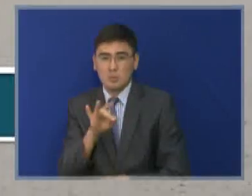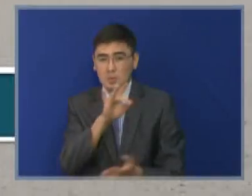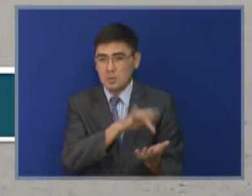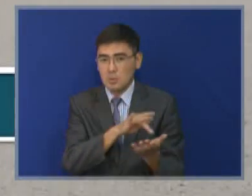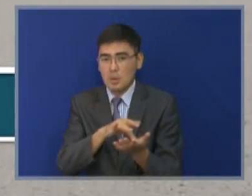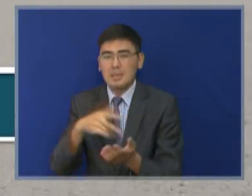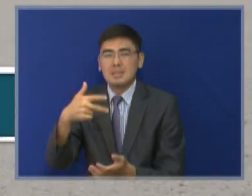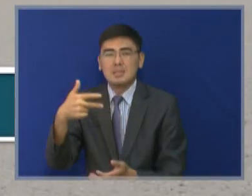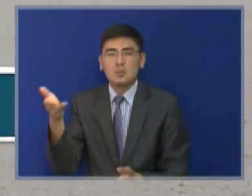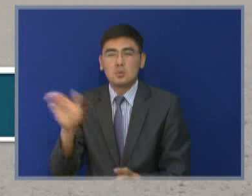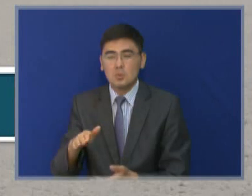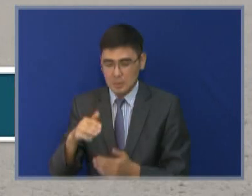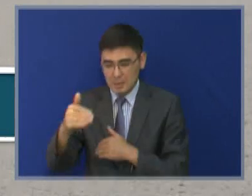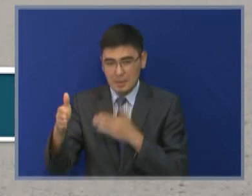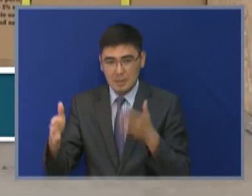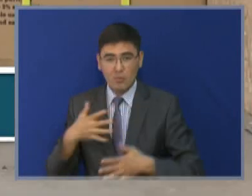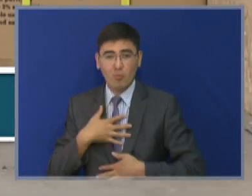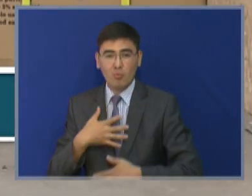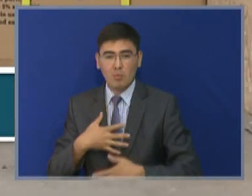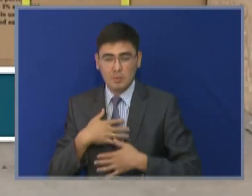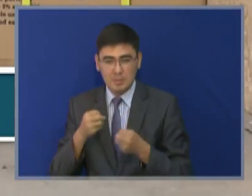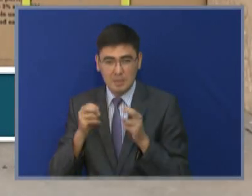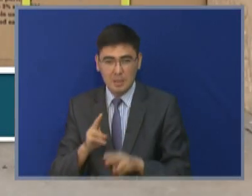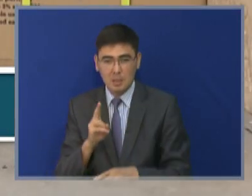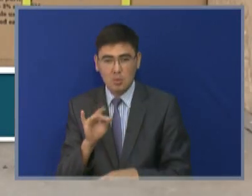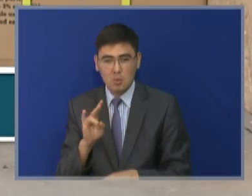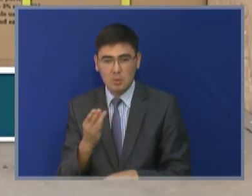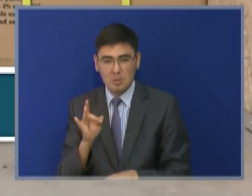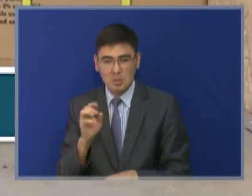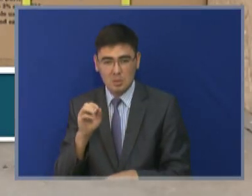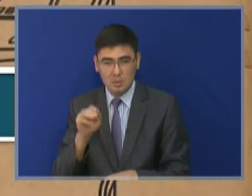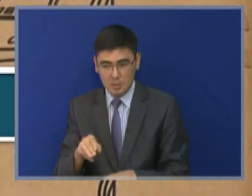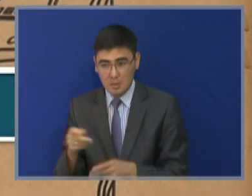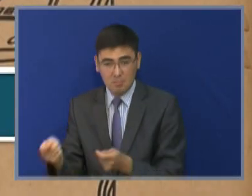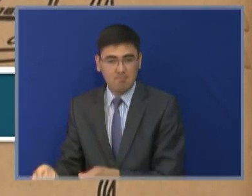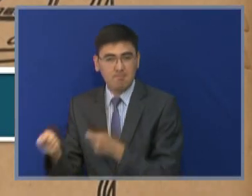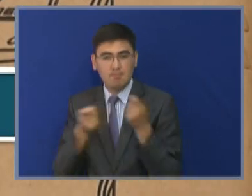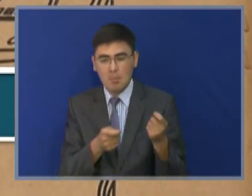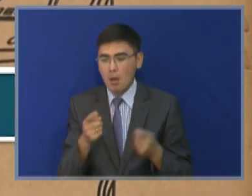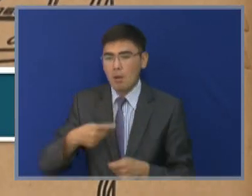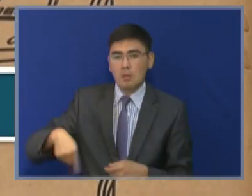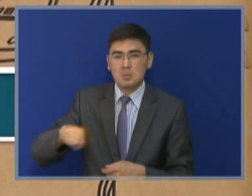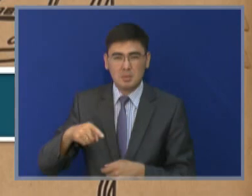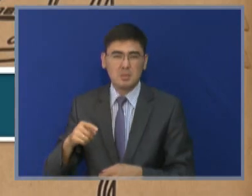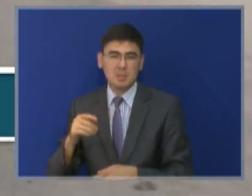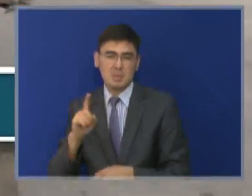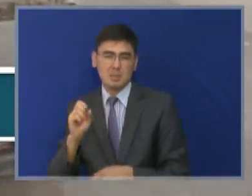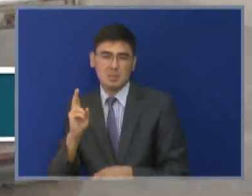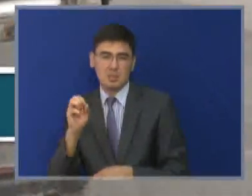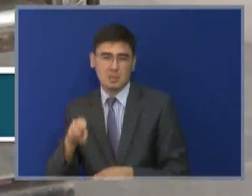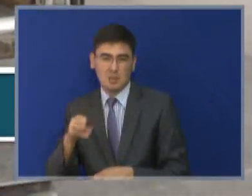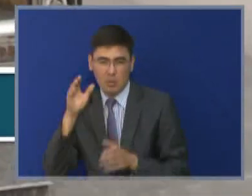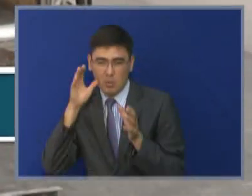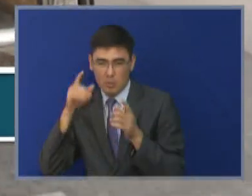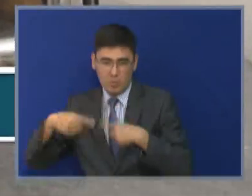30 оттегі концентраторы аппараттары тарту етілді. Аталмыш құрылғылар Қазақстан мұсылмандары діни басқармасының зекет қоры арқылы сатып